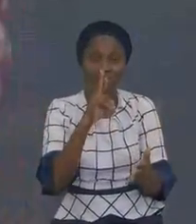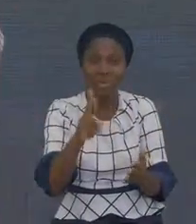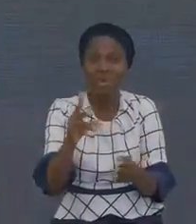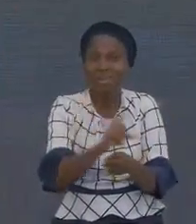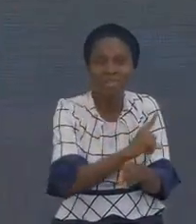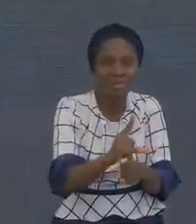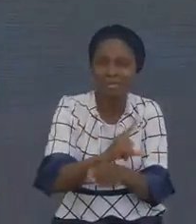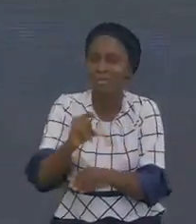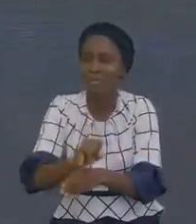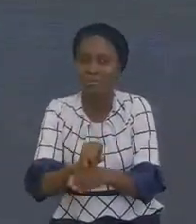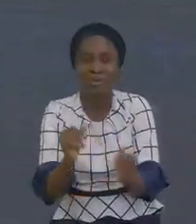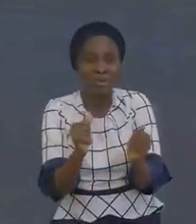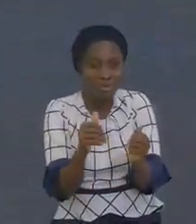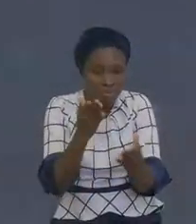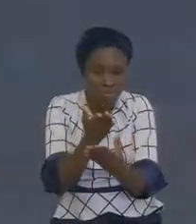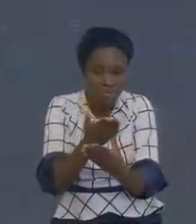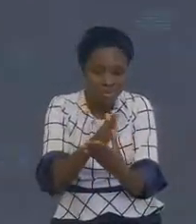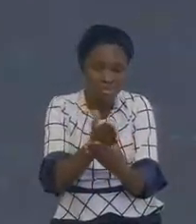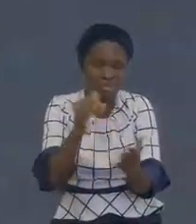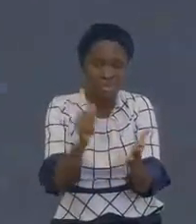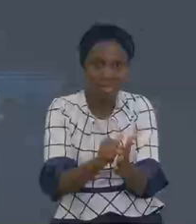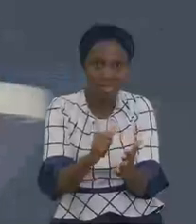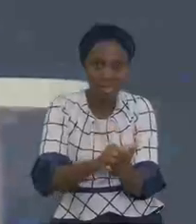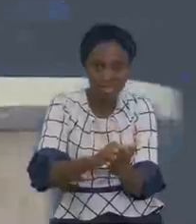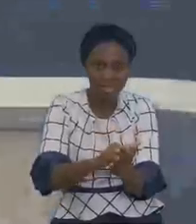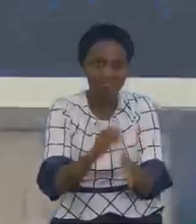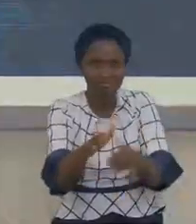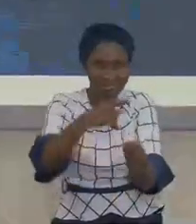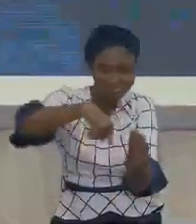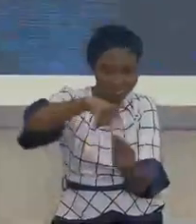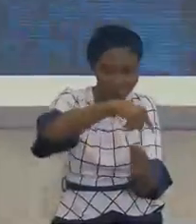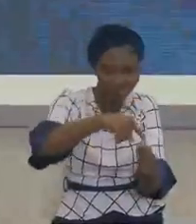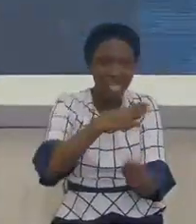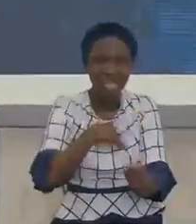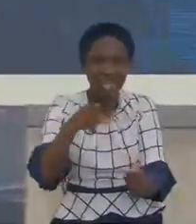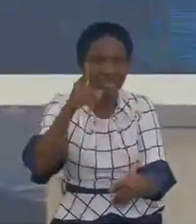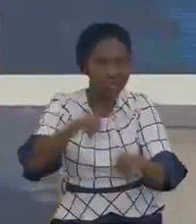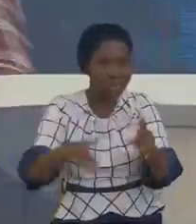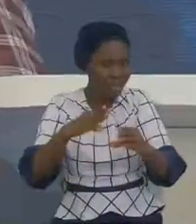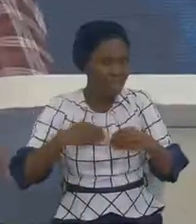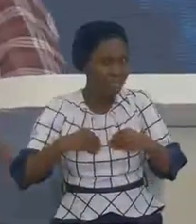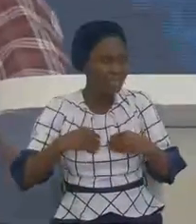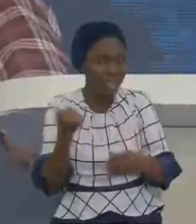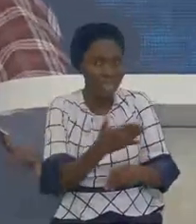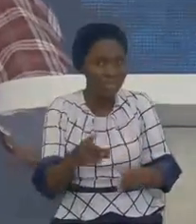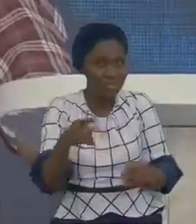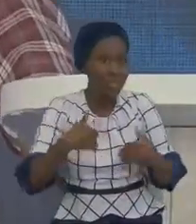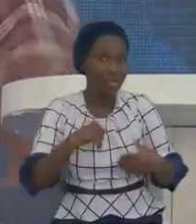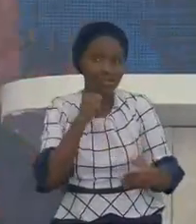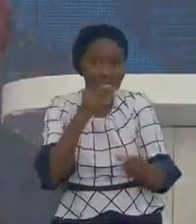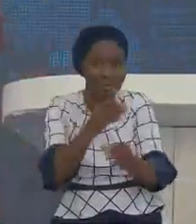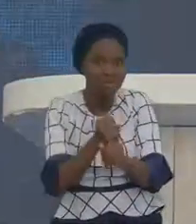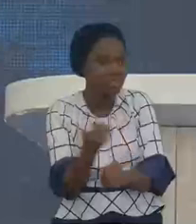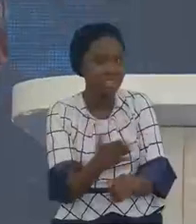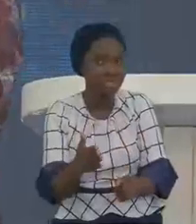n'as rien réalisé. Tu travailles, tu es en sueur et tu n'as rien réalisé. Tu n'as même pas